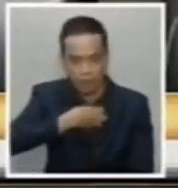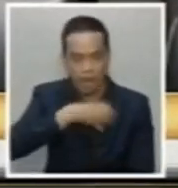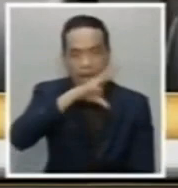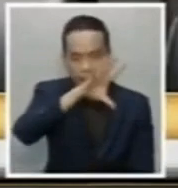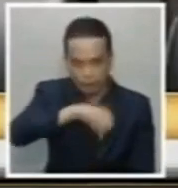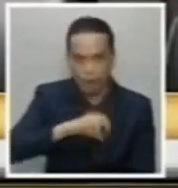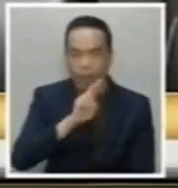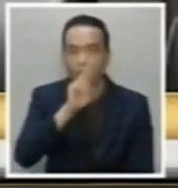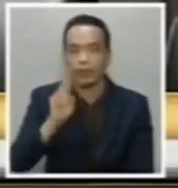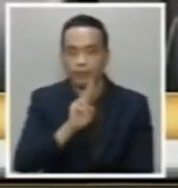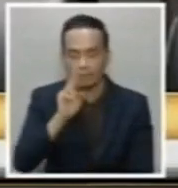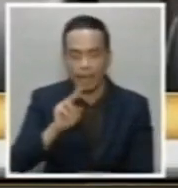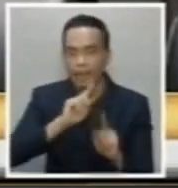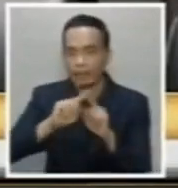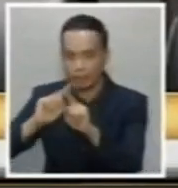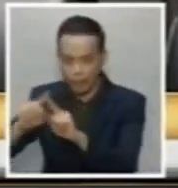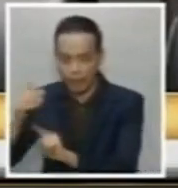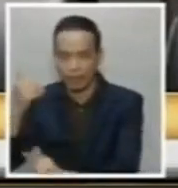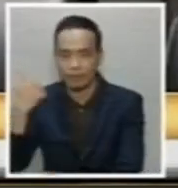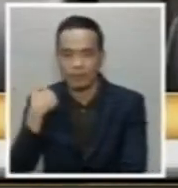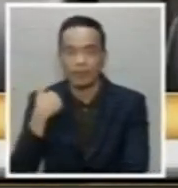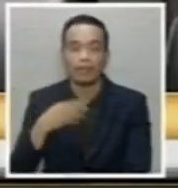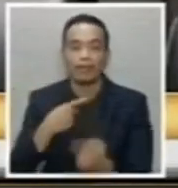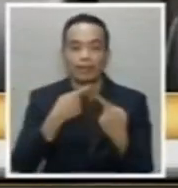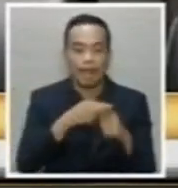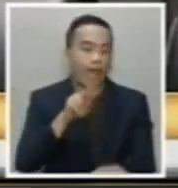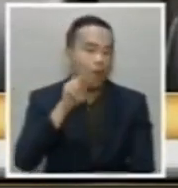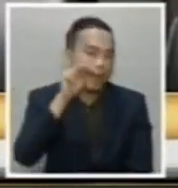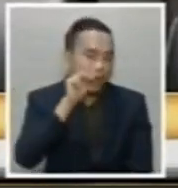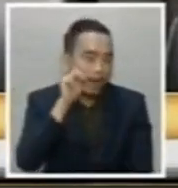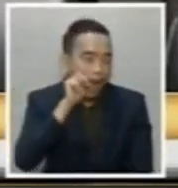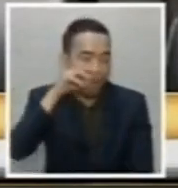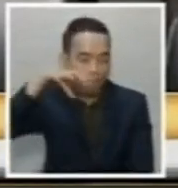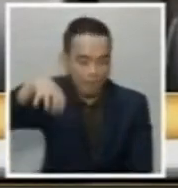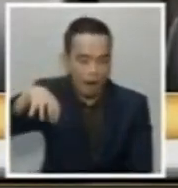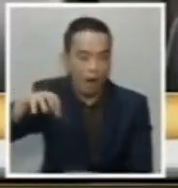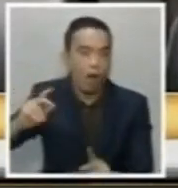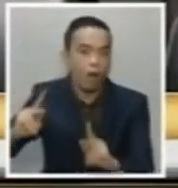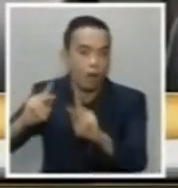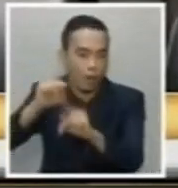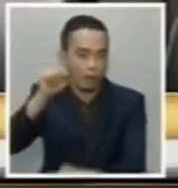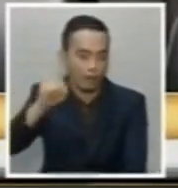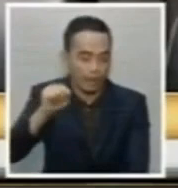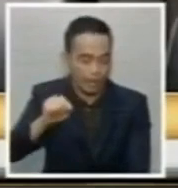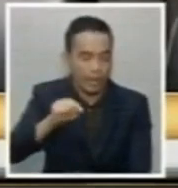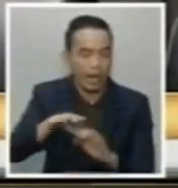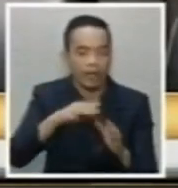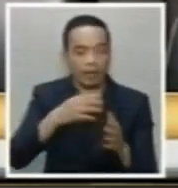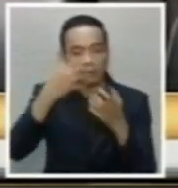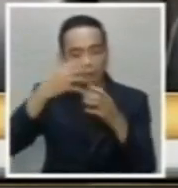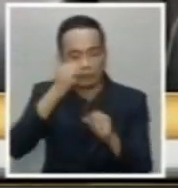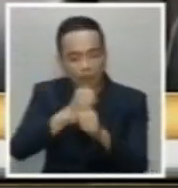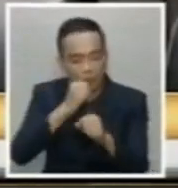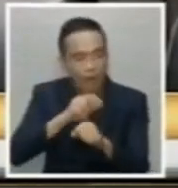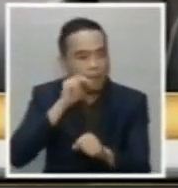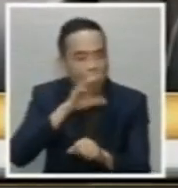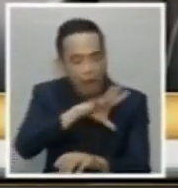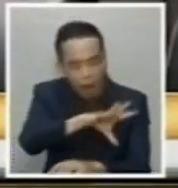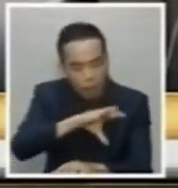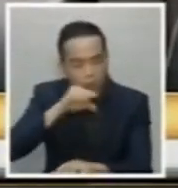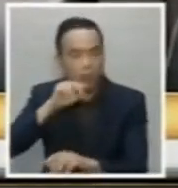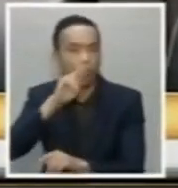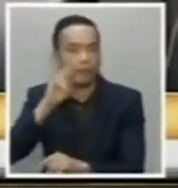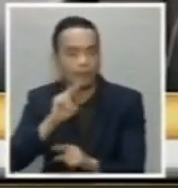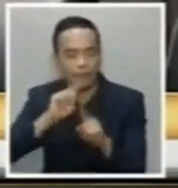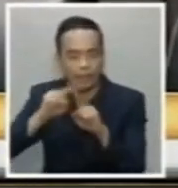ปีแต่การประปาส่วนภูมิภาคสามารถผลิตน้ำเพื่อใช้ในการอุปโภคและบริโภคได้เพียง144